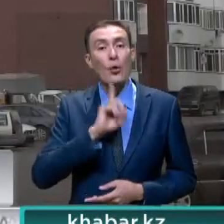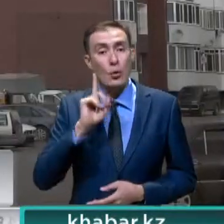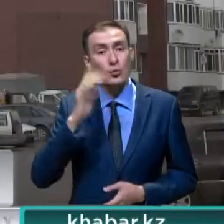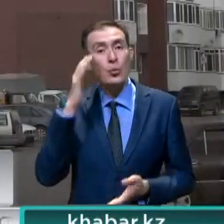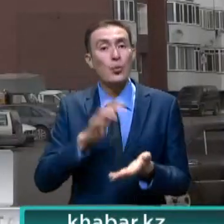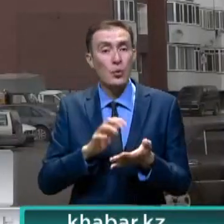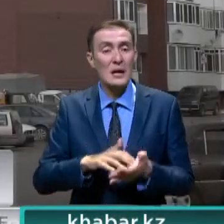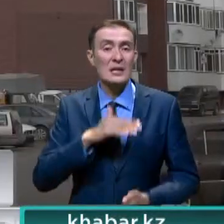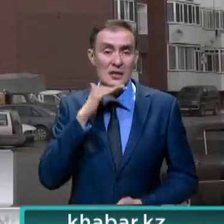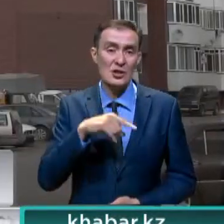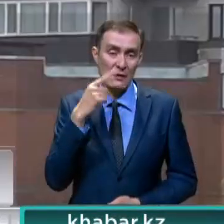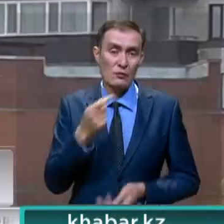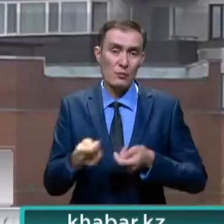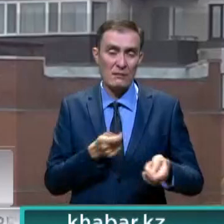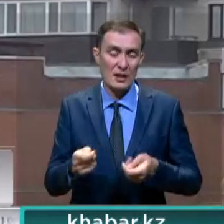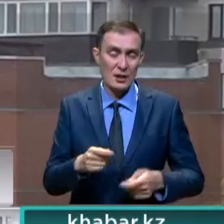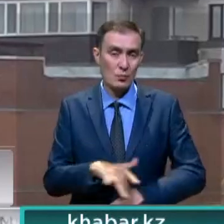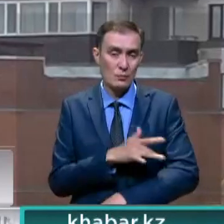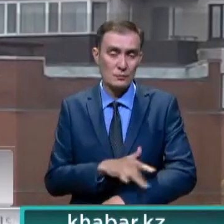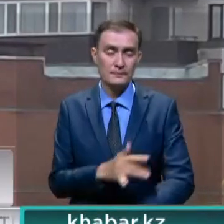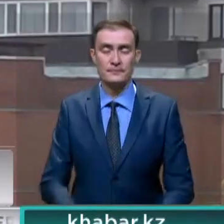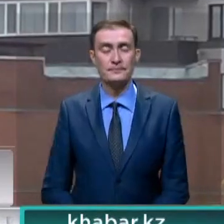угля достаточно, говорят в управлении ЖКХ.